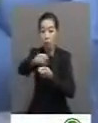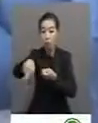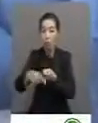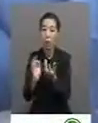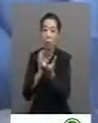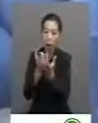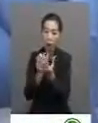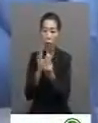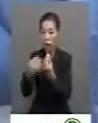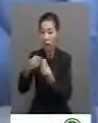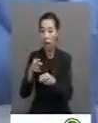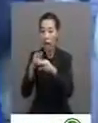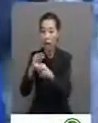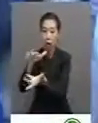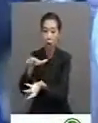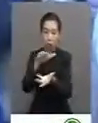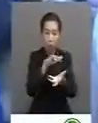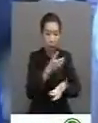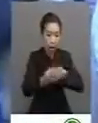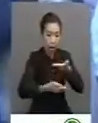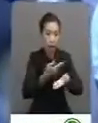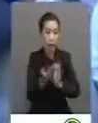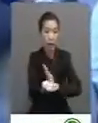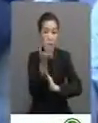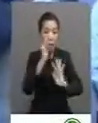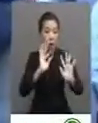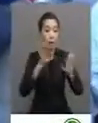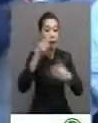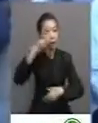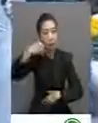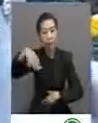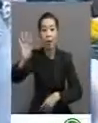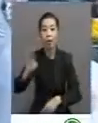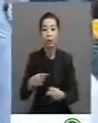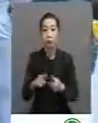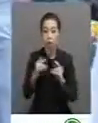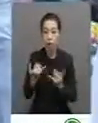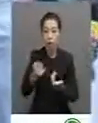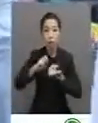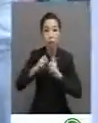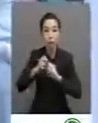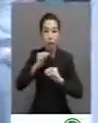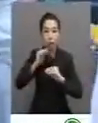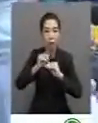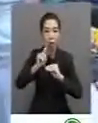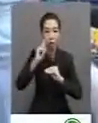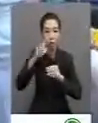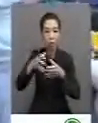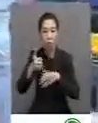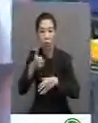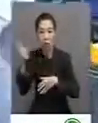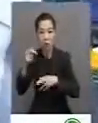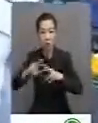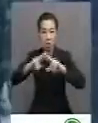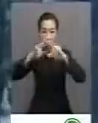วนนะคะนำมาขายได้เองพอขายหมดช่วงเช้าก็ให้กลับบ้านค่ะแต่ปรากฏตอนนี้ปัญหาก็คือมีกลุ่มที่มาตั้งแผงข